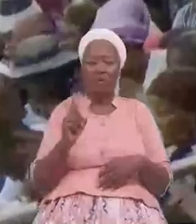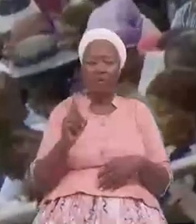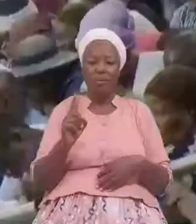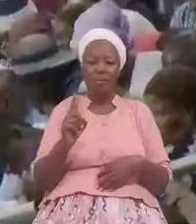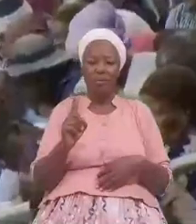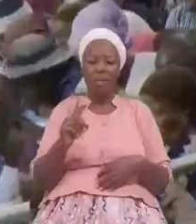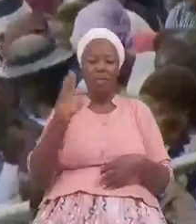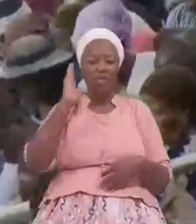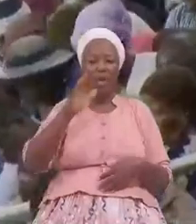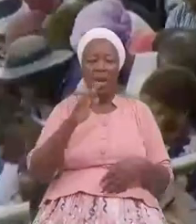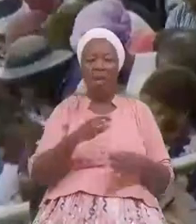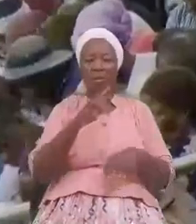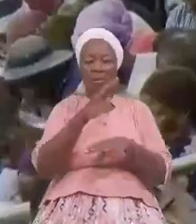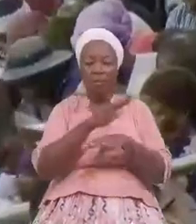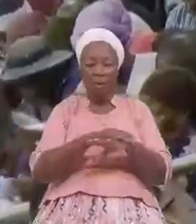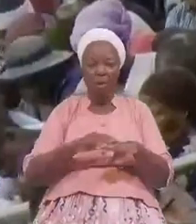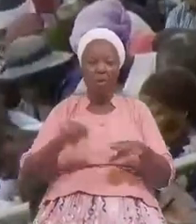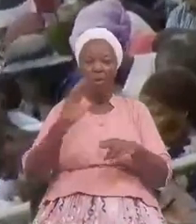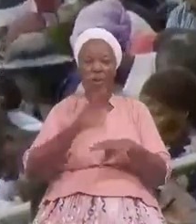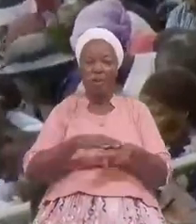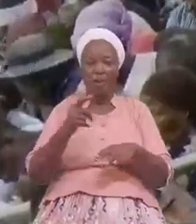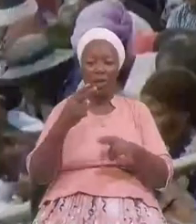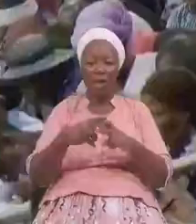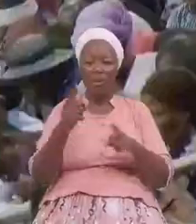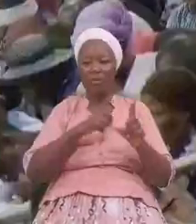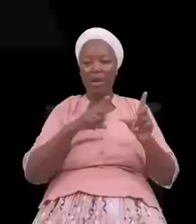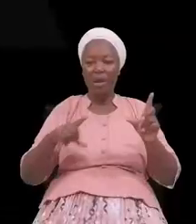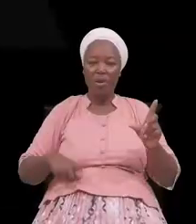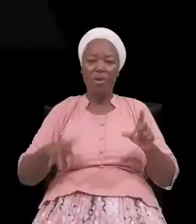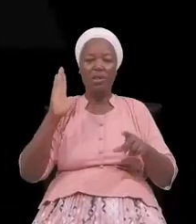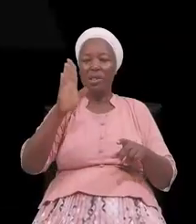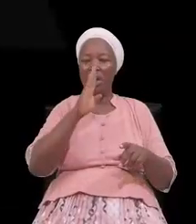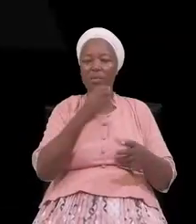invoquera le nom du Seigneur sera sauvé.